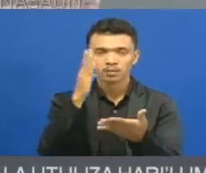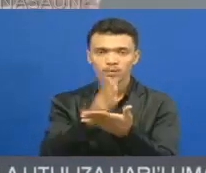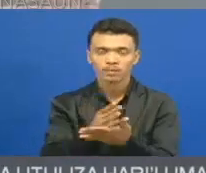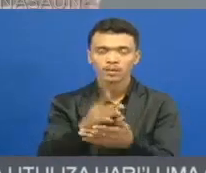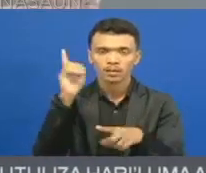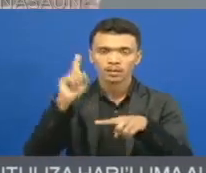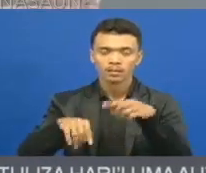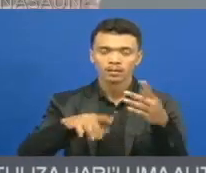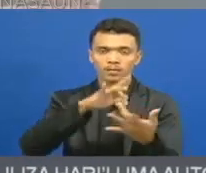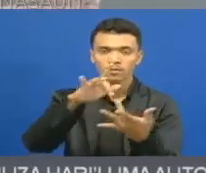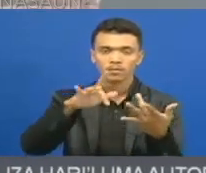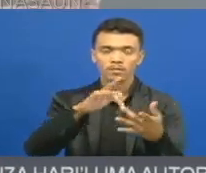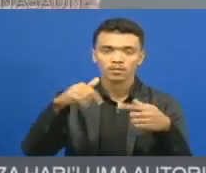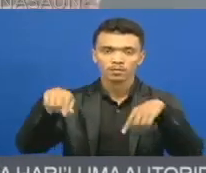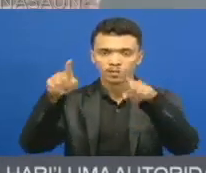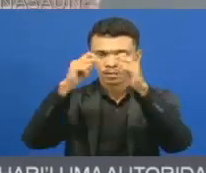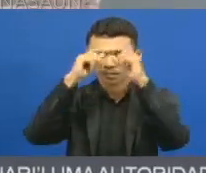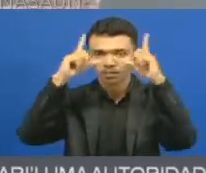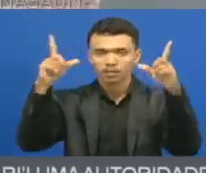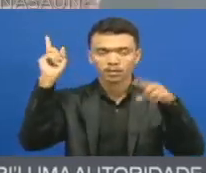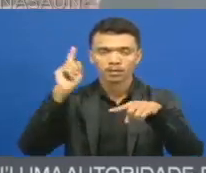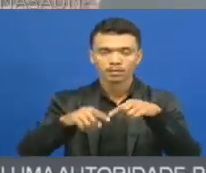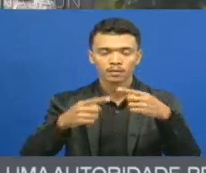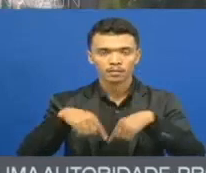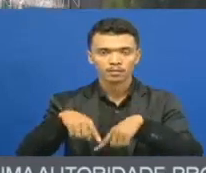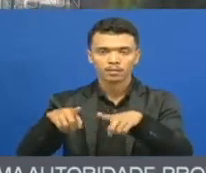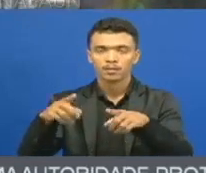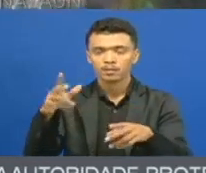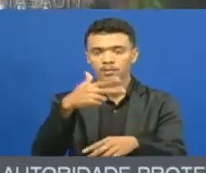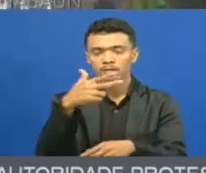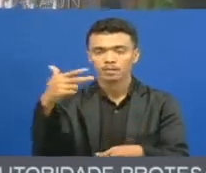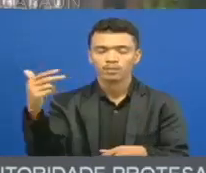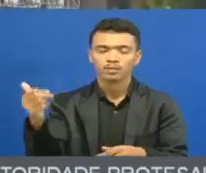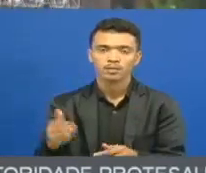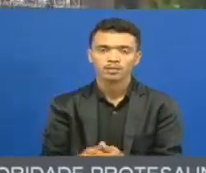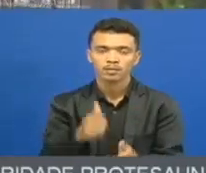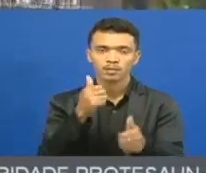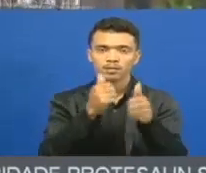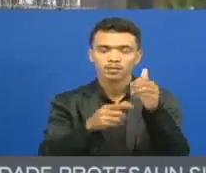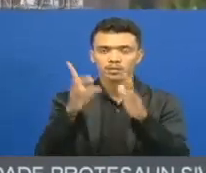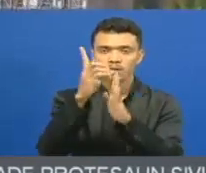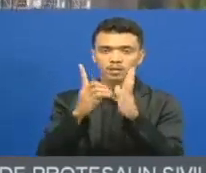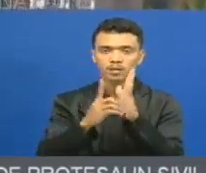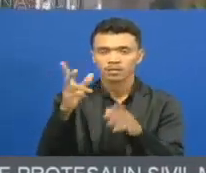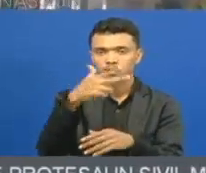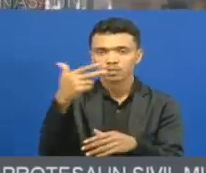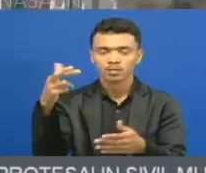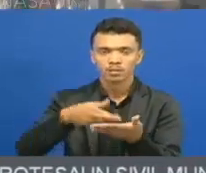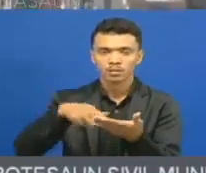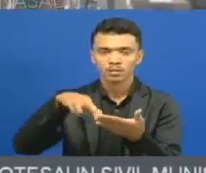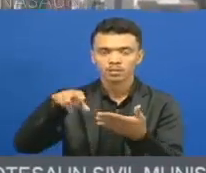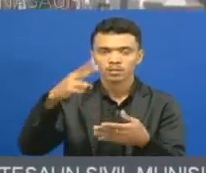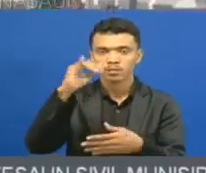ke Timor Leste atau ke sebaliknya ke Indonesia. Entretanto, tuir dados, Indonesia resista caso